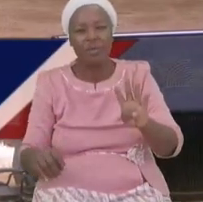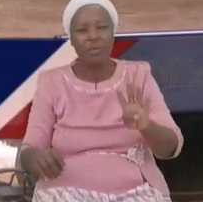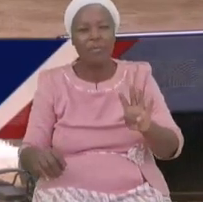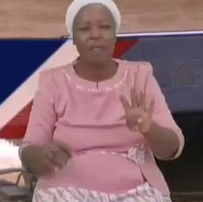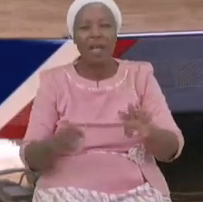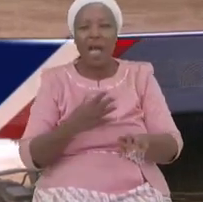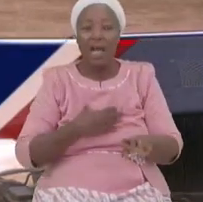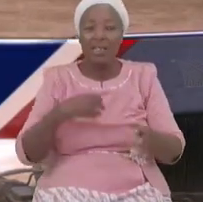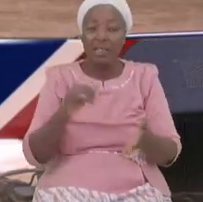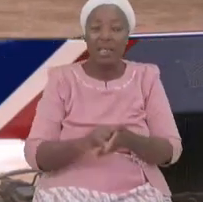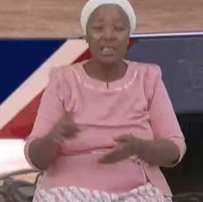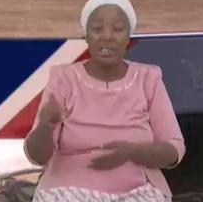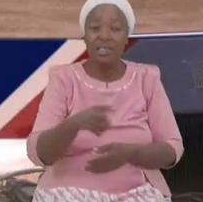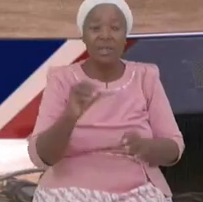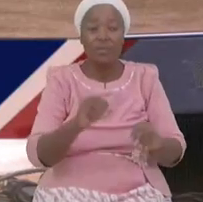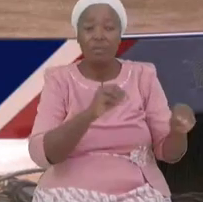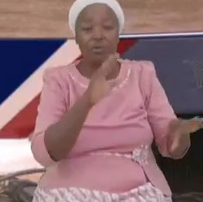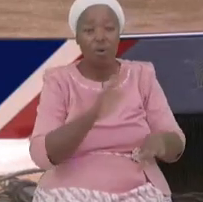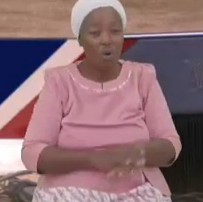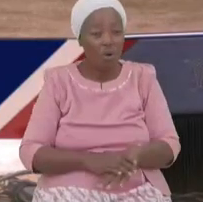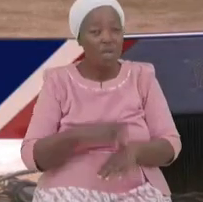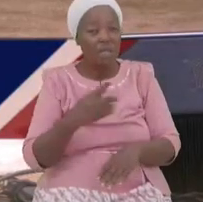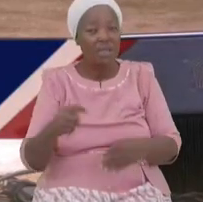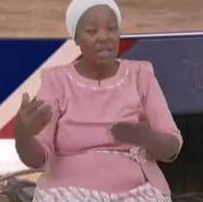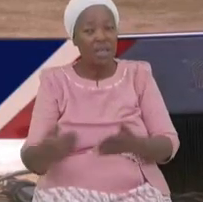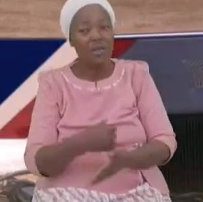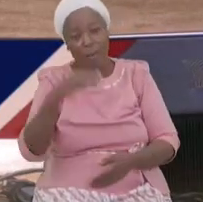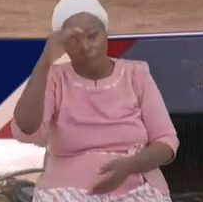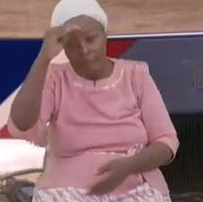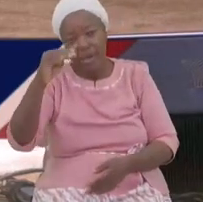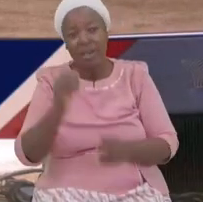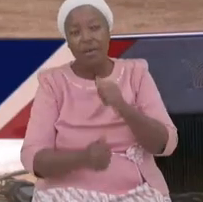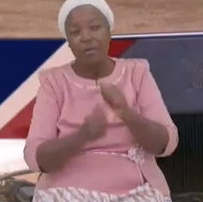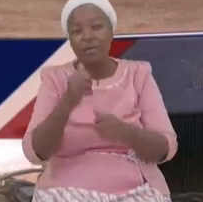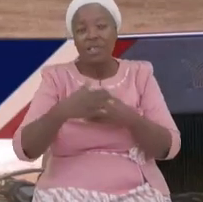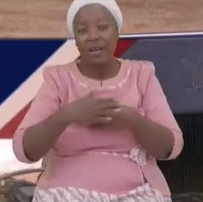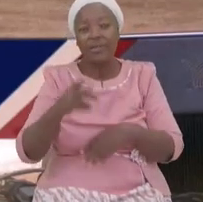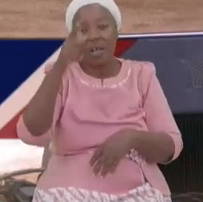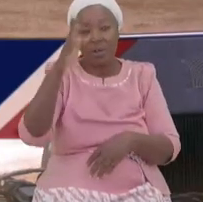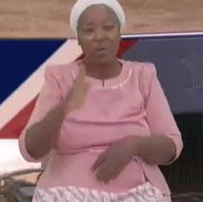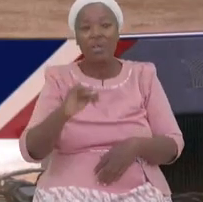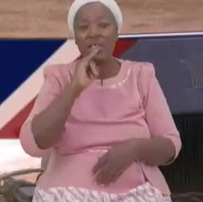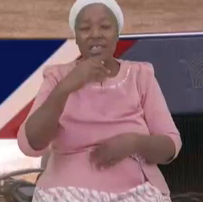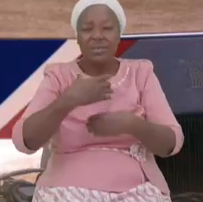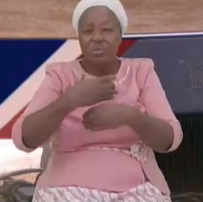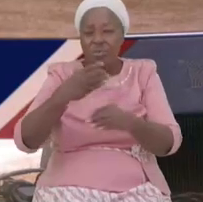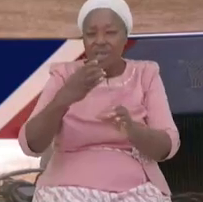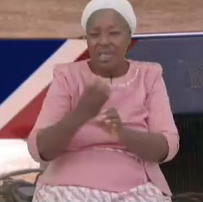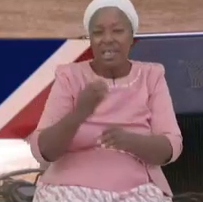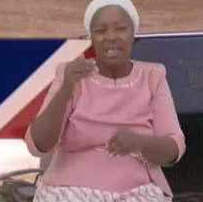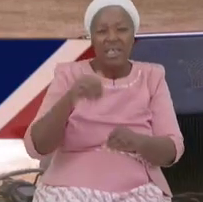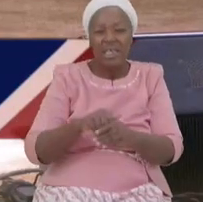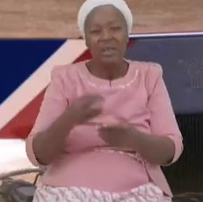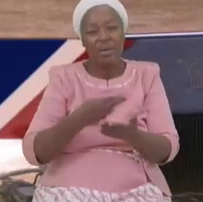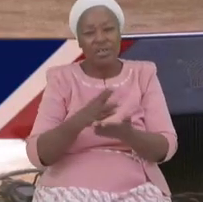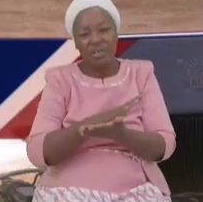24, et à revêtir l'homme nouveau, créé selon Dieu dans une justice et une